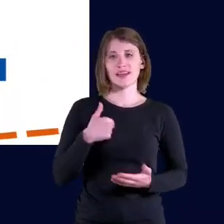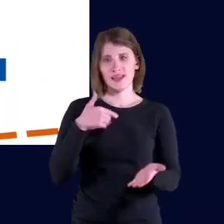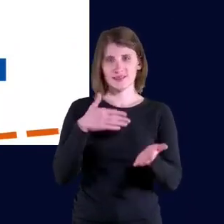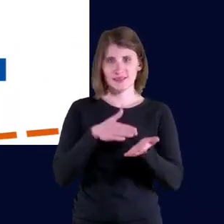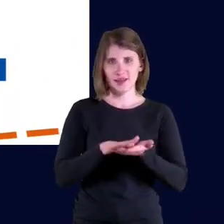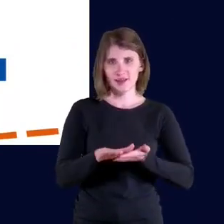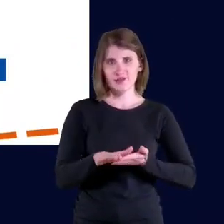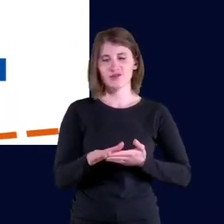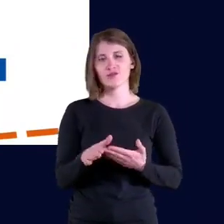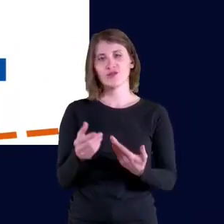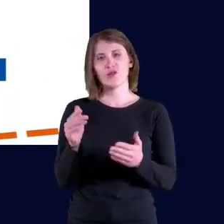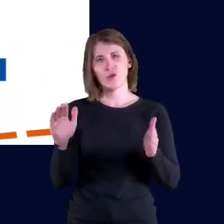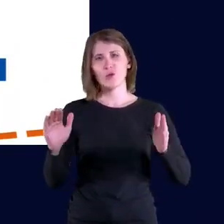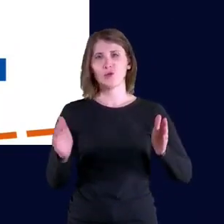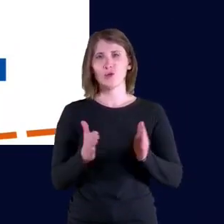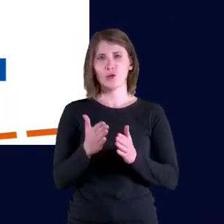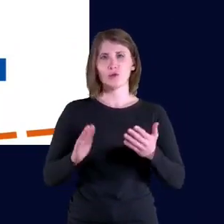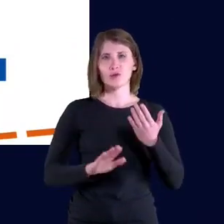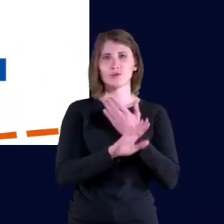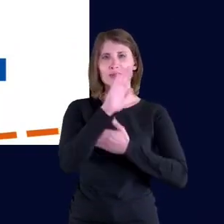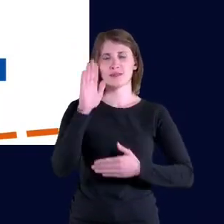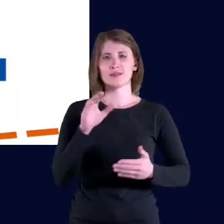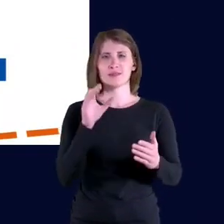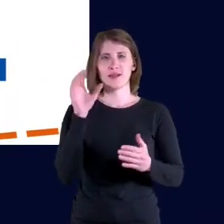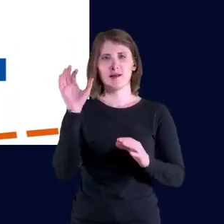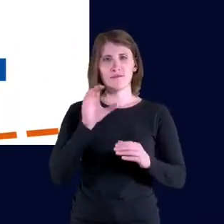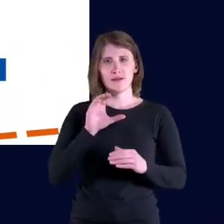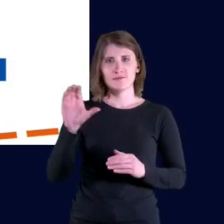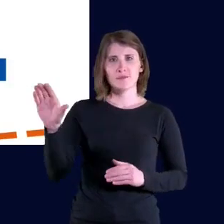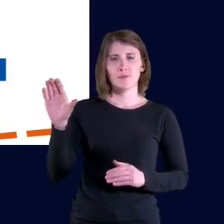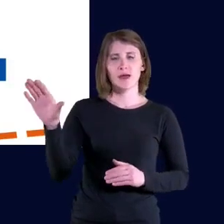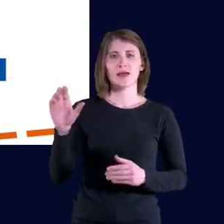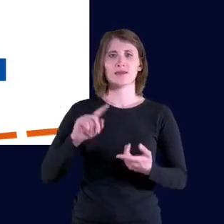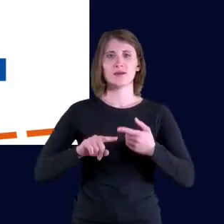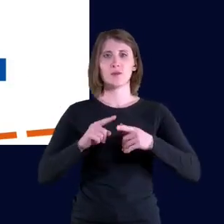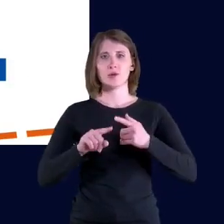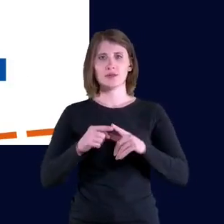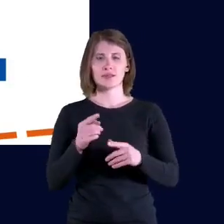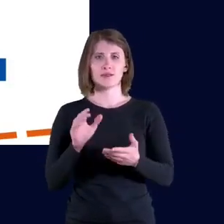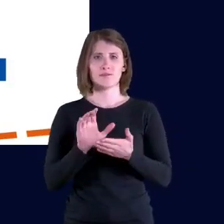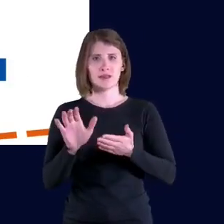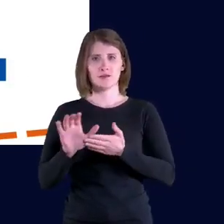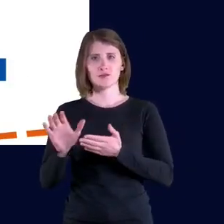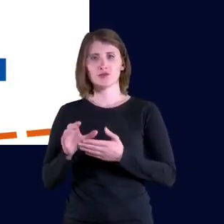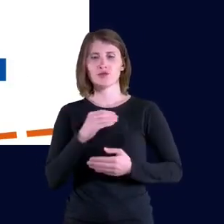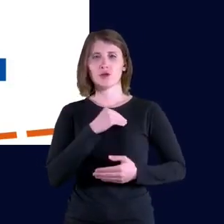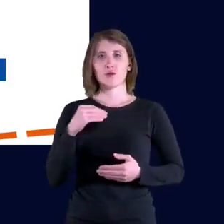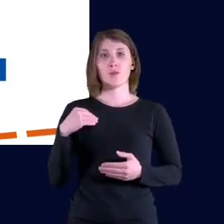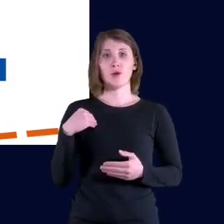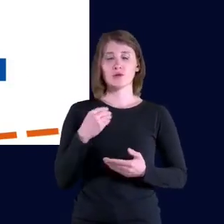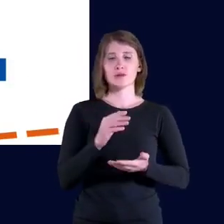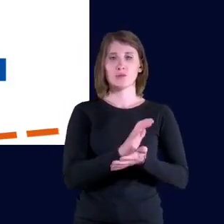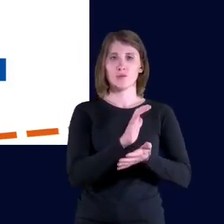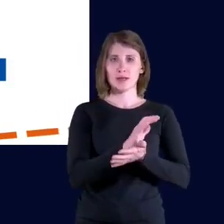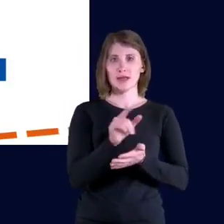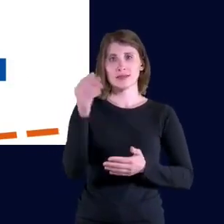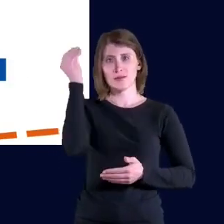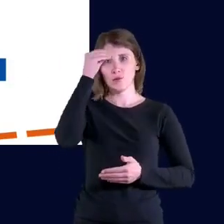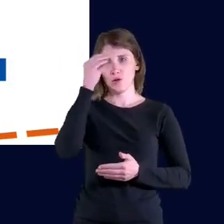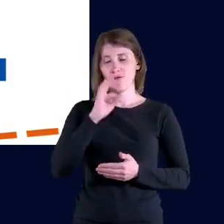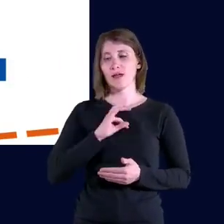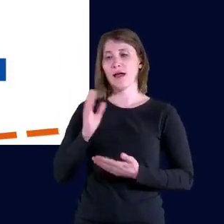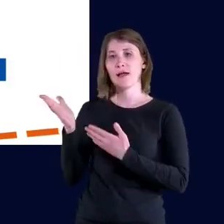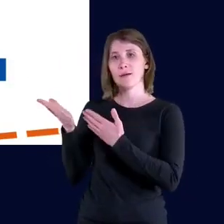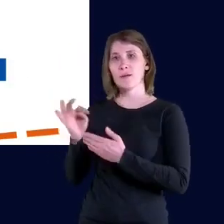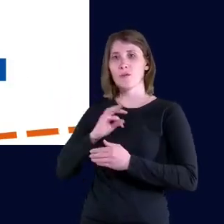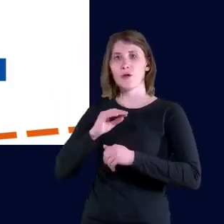krótkiego przedstawienia bazy uliczek wydawniczych polskich czasopism naukowych natomiast moja koleżanka